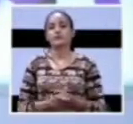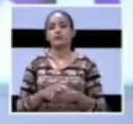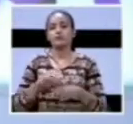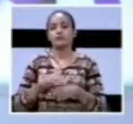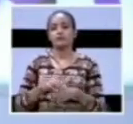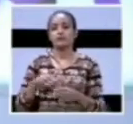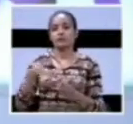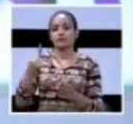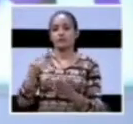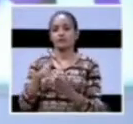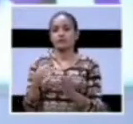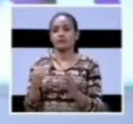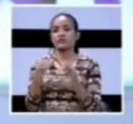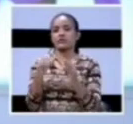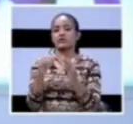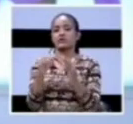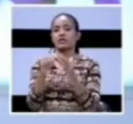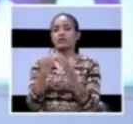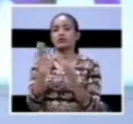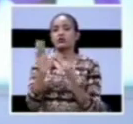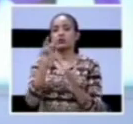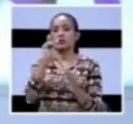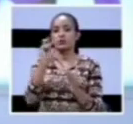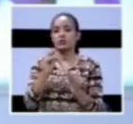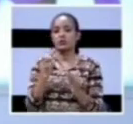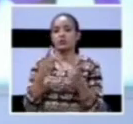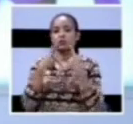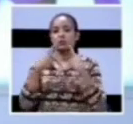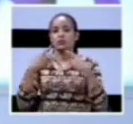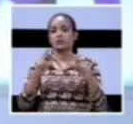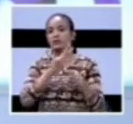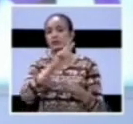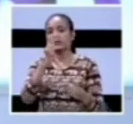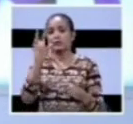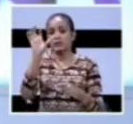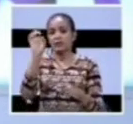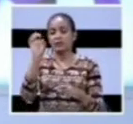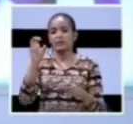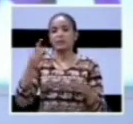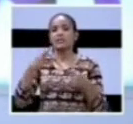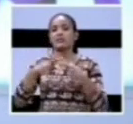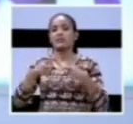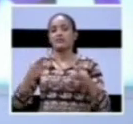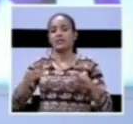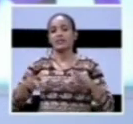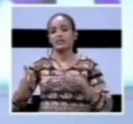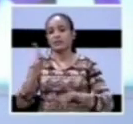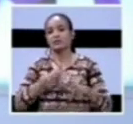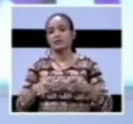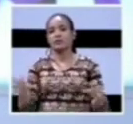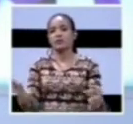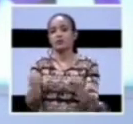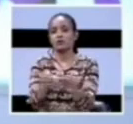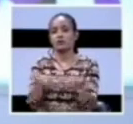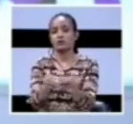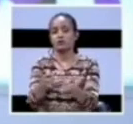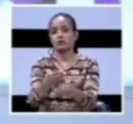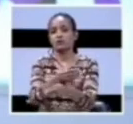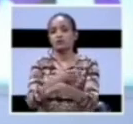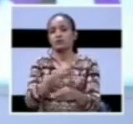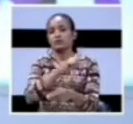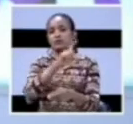ኣብ ከተማ ዓዲ ጉደም ብኣዋጅ መኸተ ቫይረስ ኮሮና ዝተፀገሙ 250 ክፋላት ሕብረተሰብ እቶት ብምትእኻብ ብልዕሊ